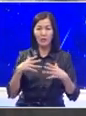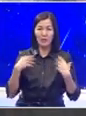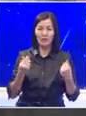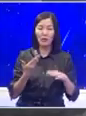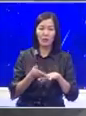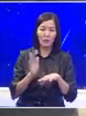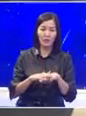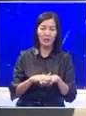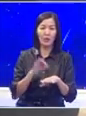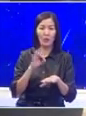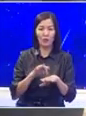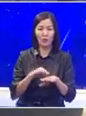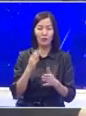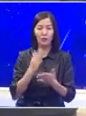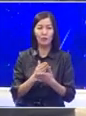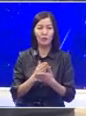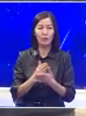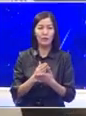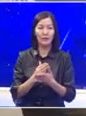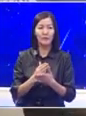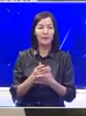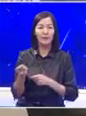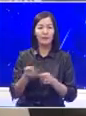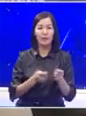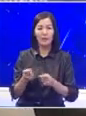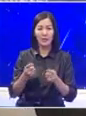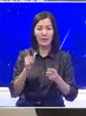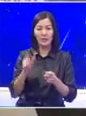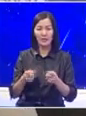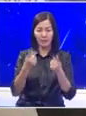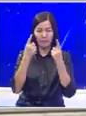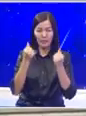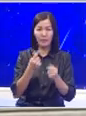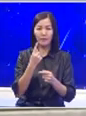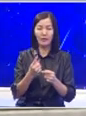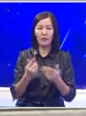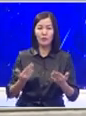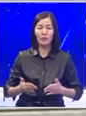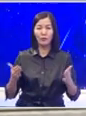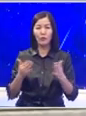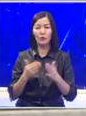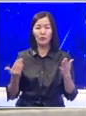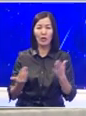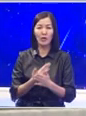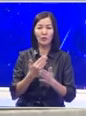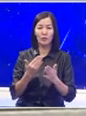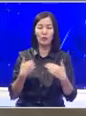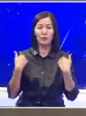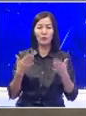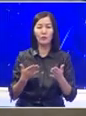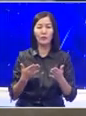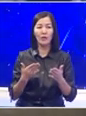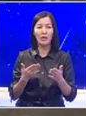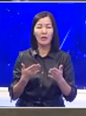жүр. Бұл жағдайдан жергілікті билік хабардар. Олар бір ғана тұрғын үйді жаңарту бағдарламасын ұсыныпты. Тұрғындар қалтасы